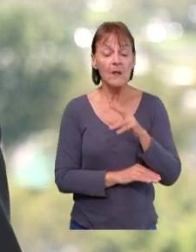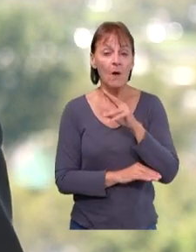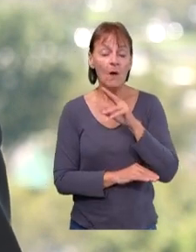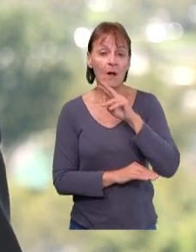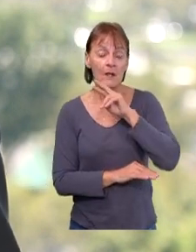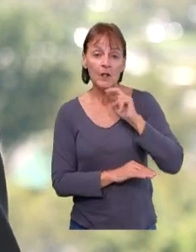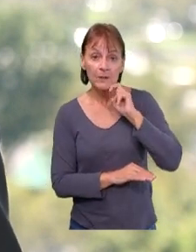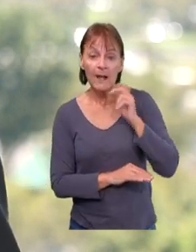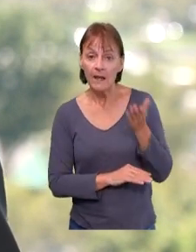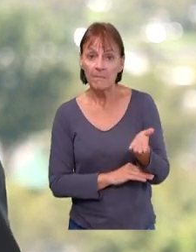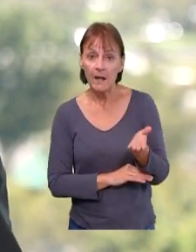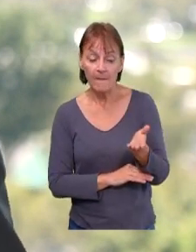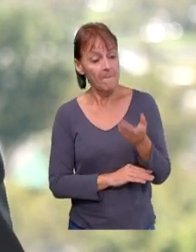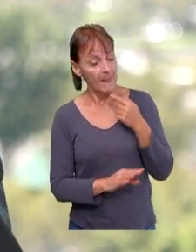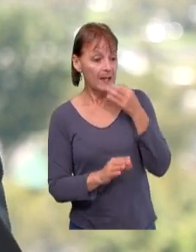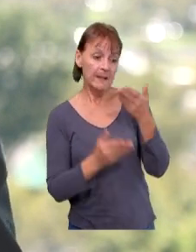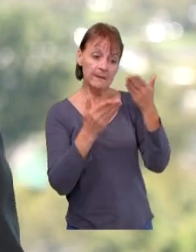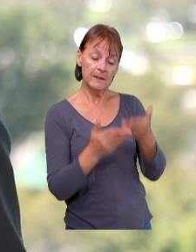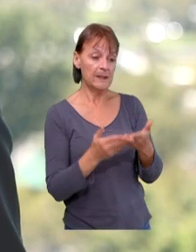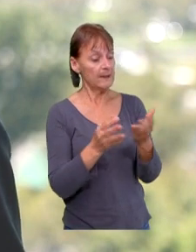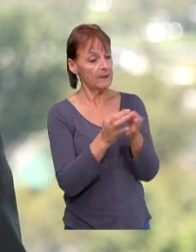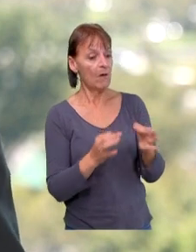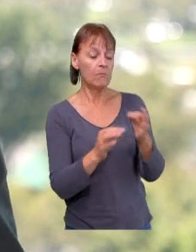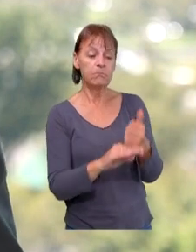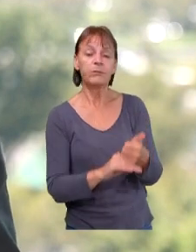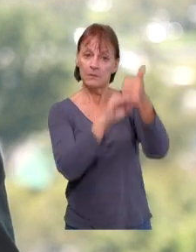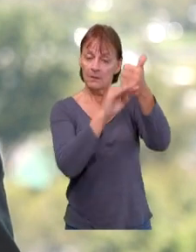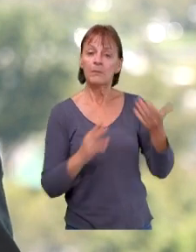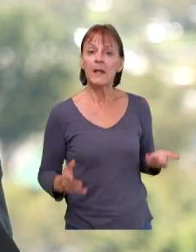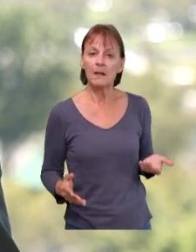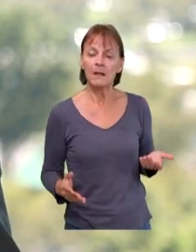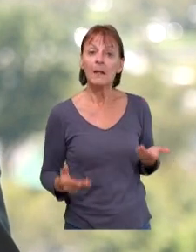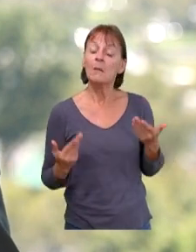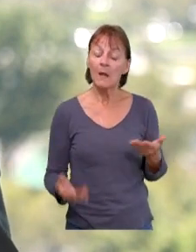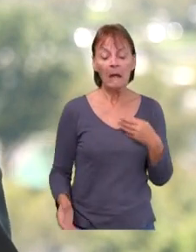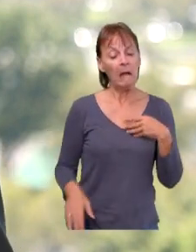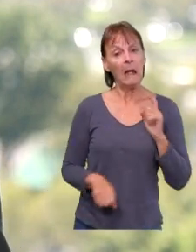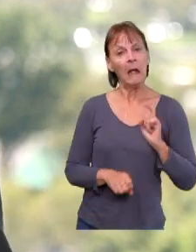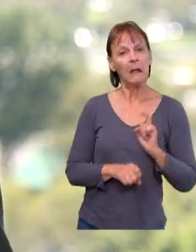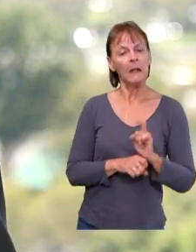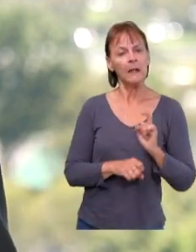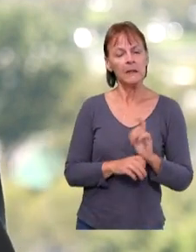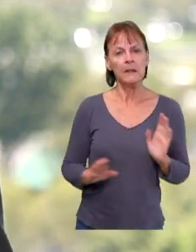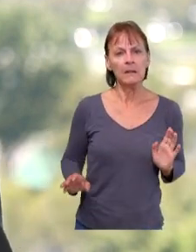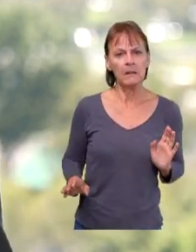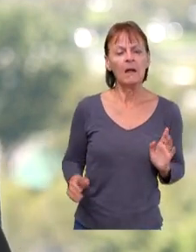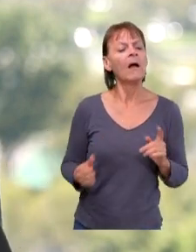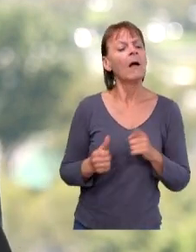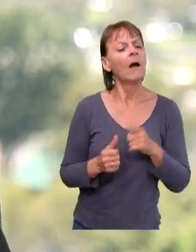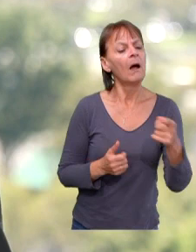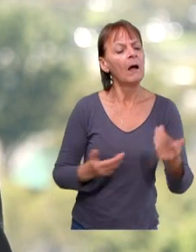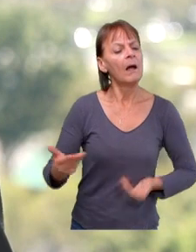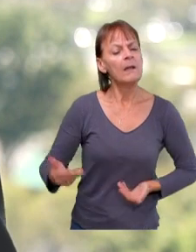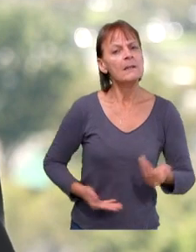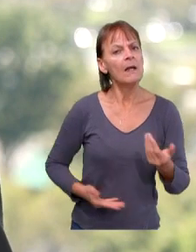reconnaissant Jérusalem comme capitale de l'État d'Israël. Eh bien, Donald Trump, il s'est montré critique hier vis-à-vis d'abord des services de